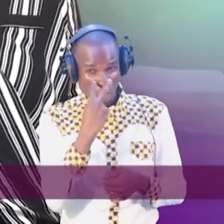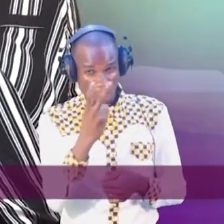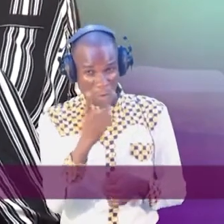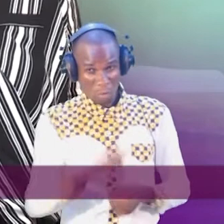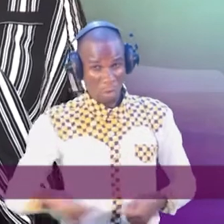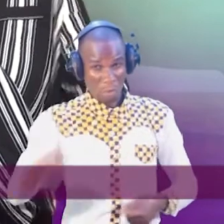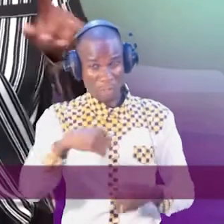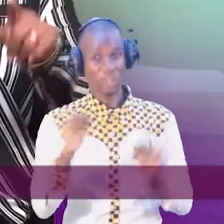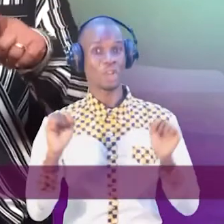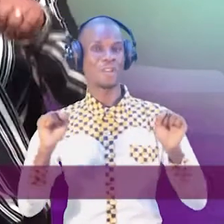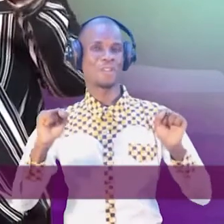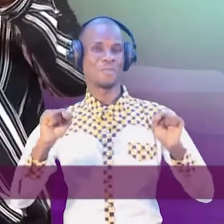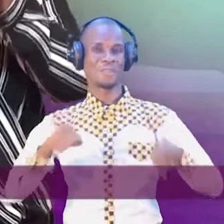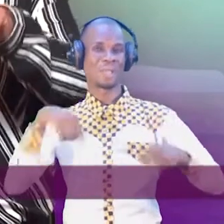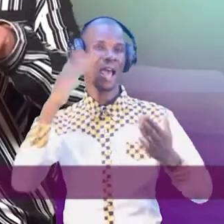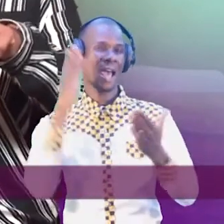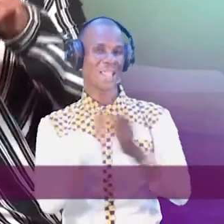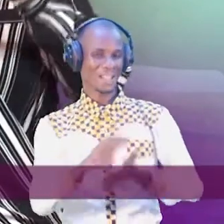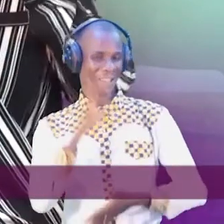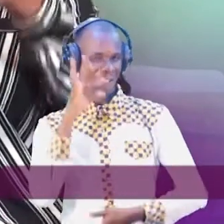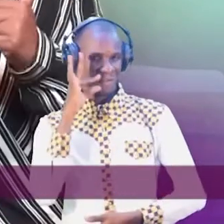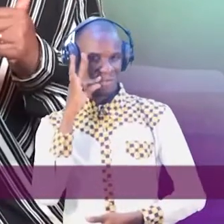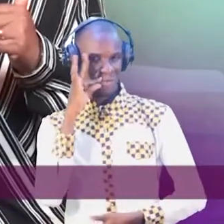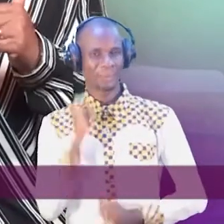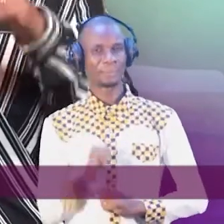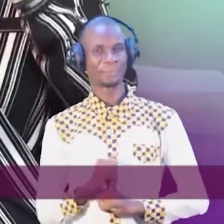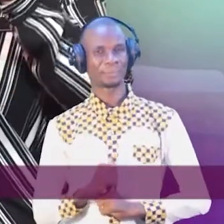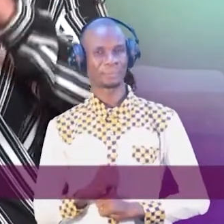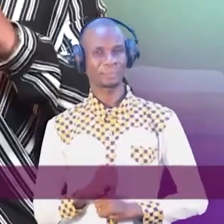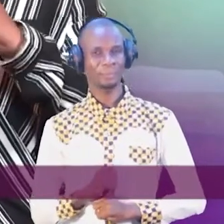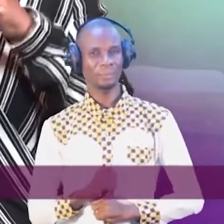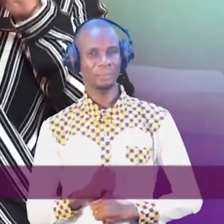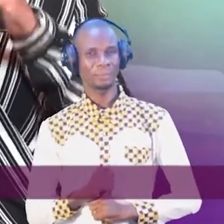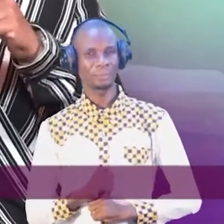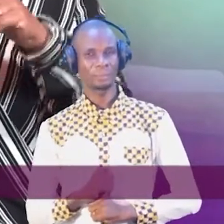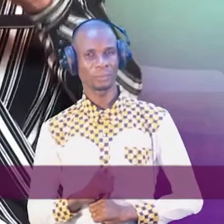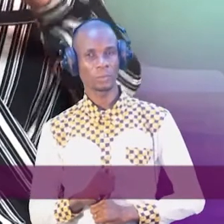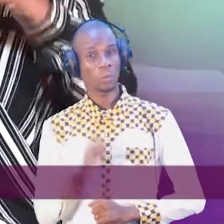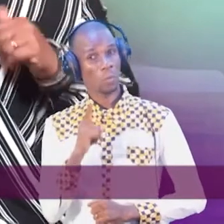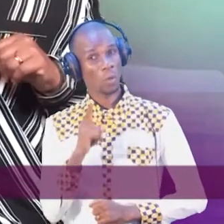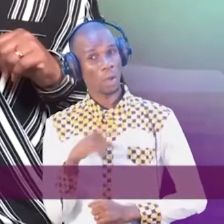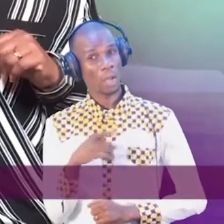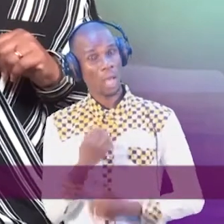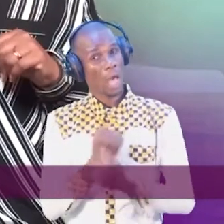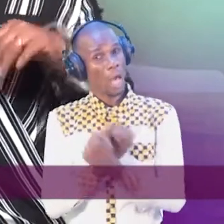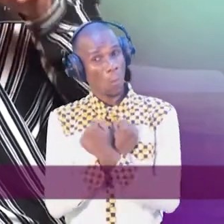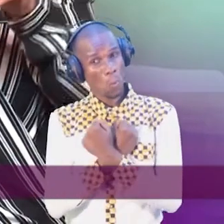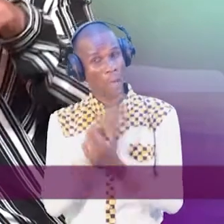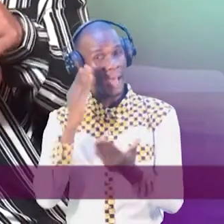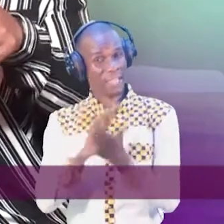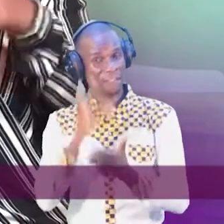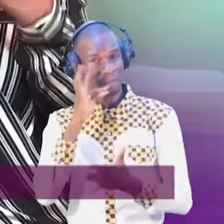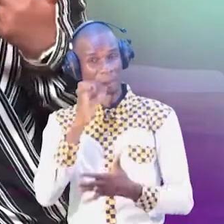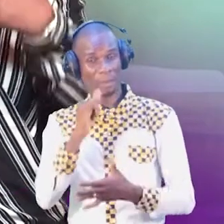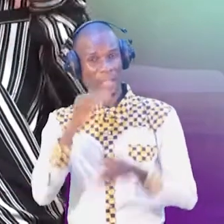libela. Les quelques premiers jours sans tabac vous paraîtront. Moi, ba mikolo e bandeli ko zanga penza likaye